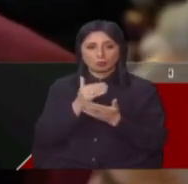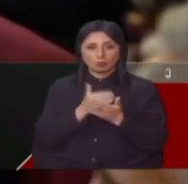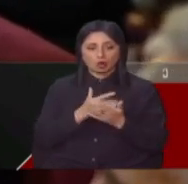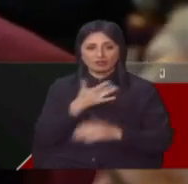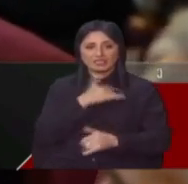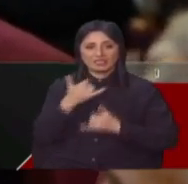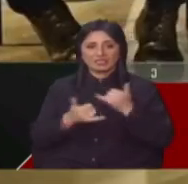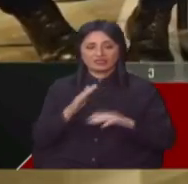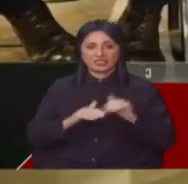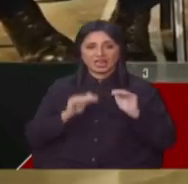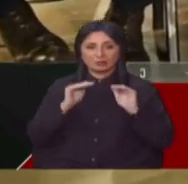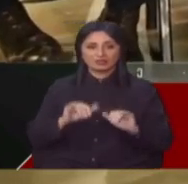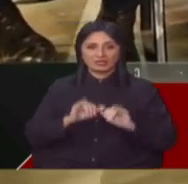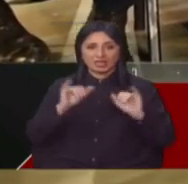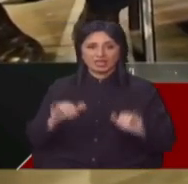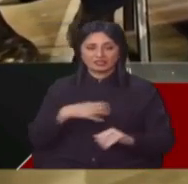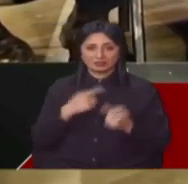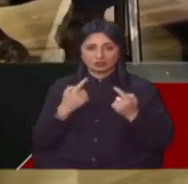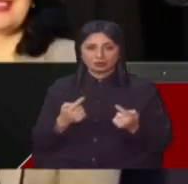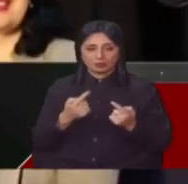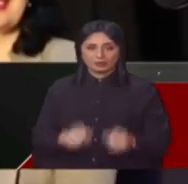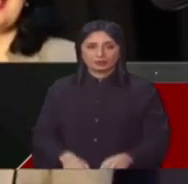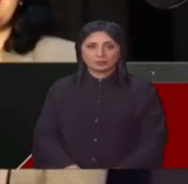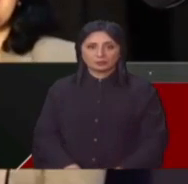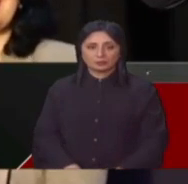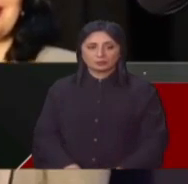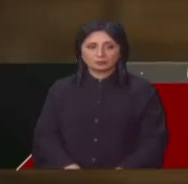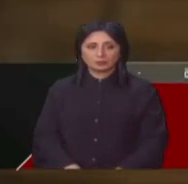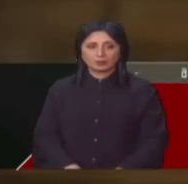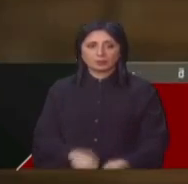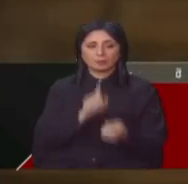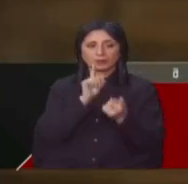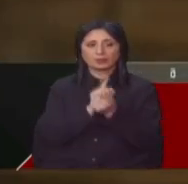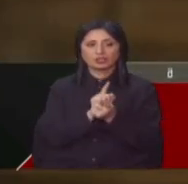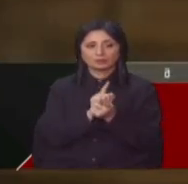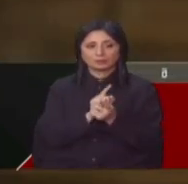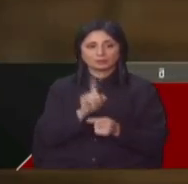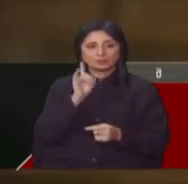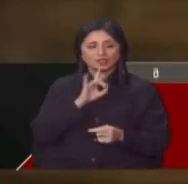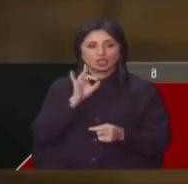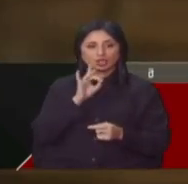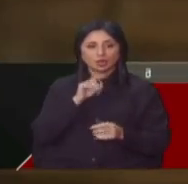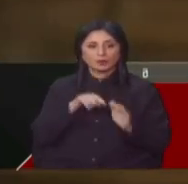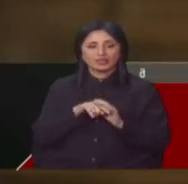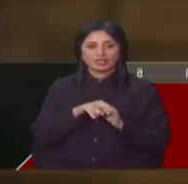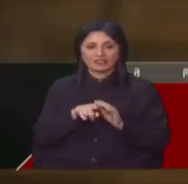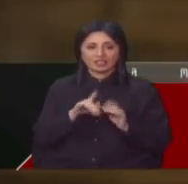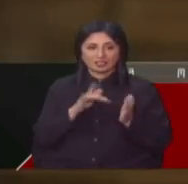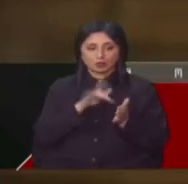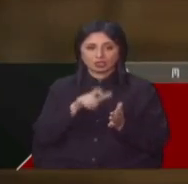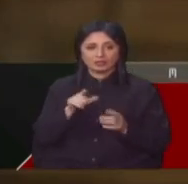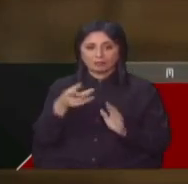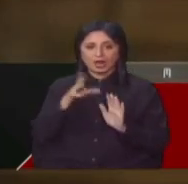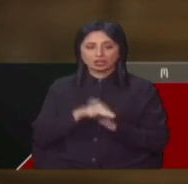Sada, Servis, Zahel, Misac, Domov, Bizgazar, Distočna, Lobaze. Ce uftit, troibit, Denul Musahleu, Bas,